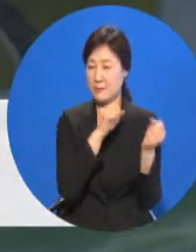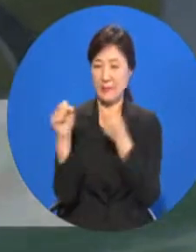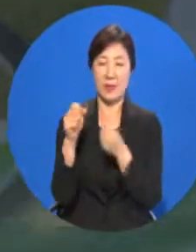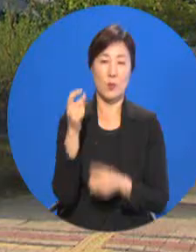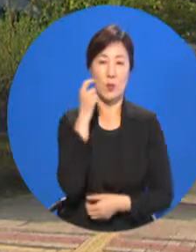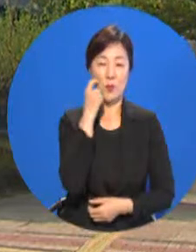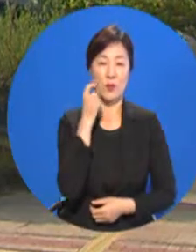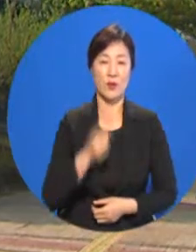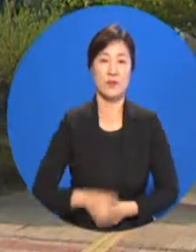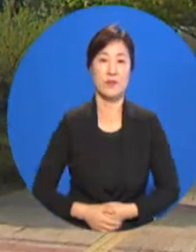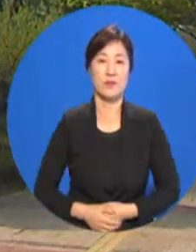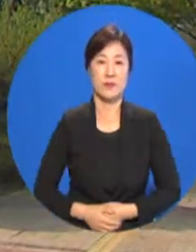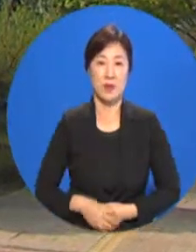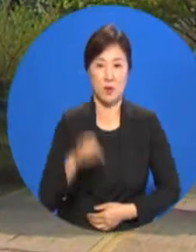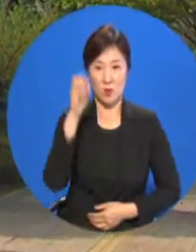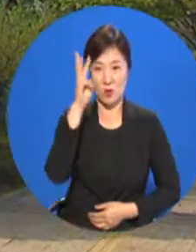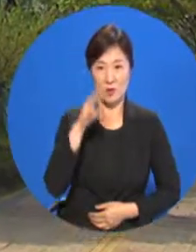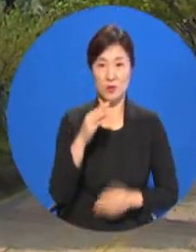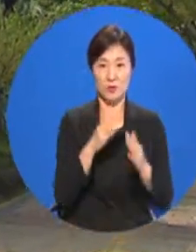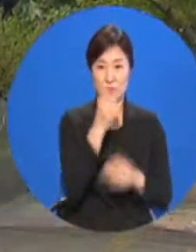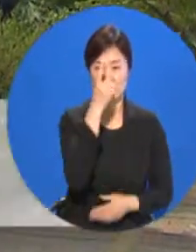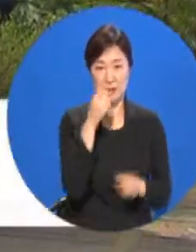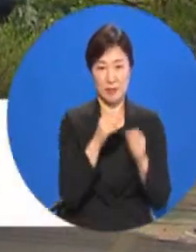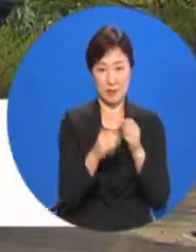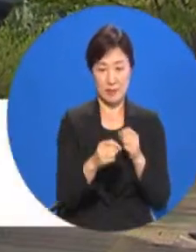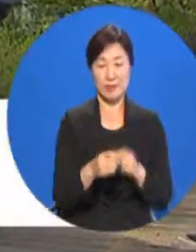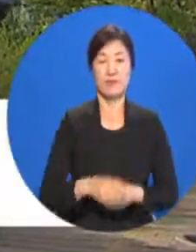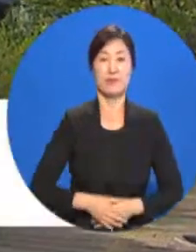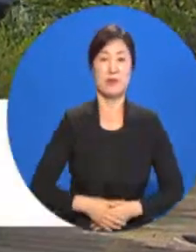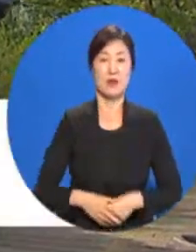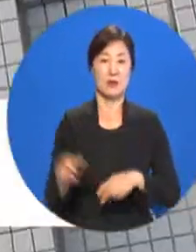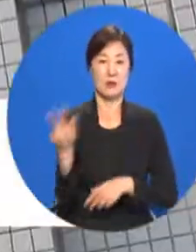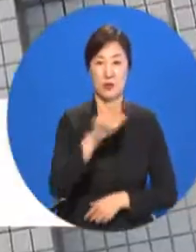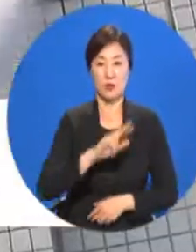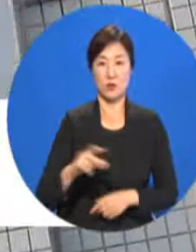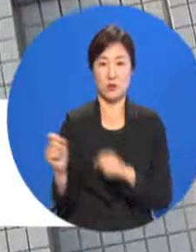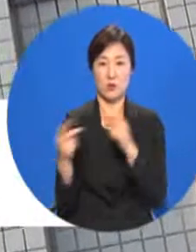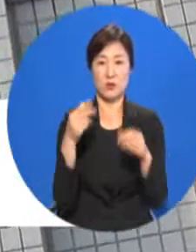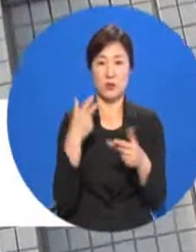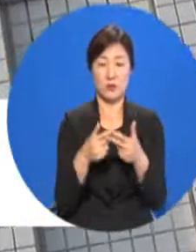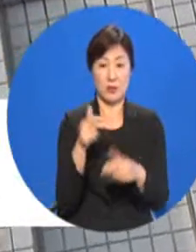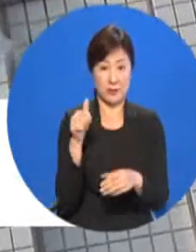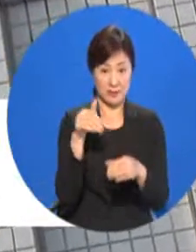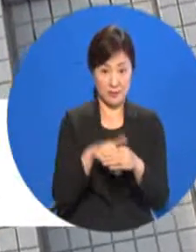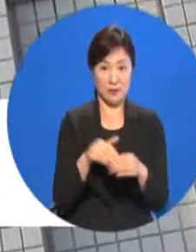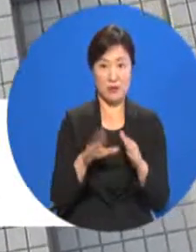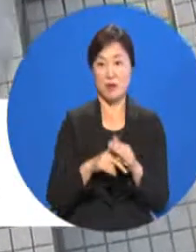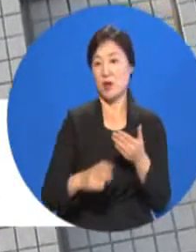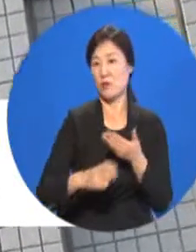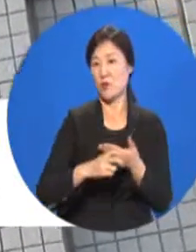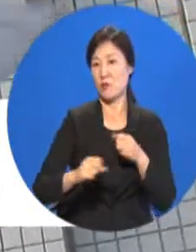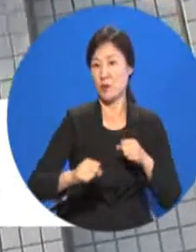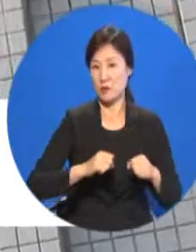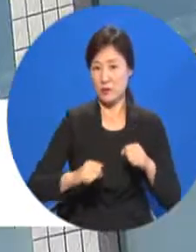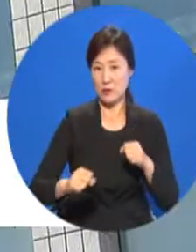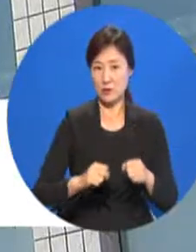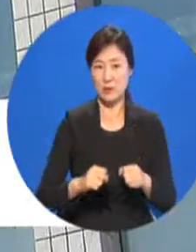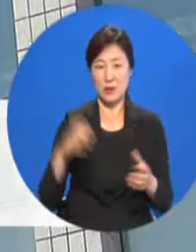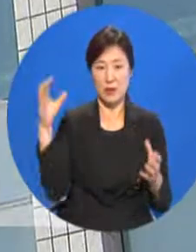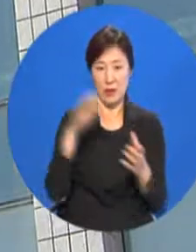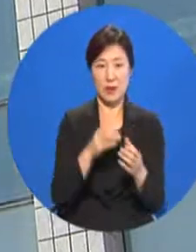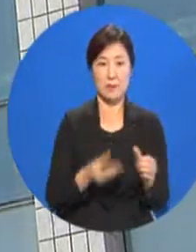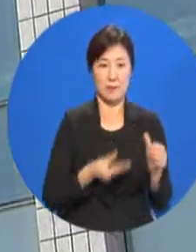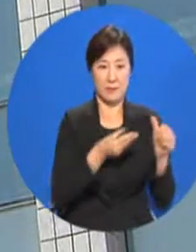못했습니다. 광주지검 순천지청이 제2회 전국 동시조합장 선거에서 선거법 위반 혐의로 기소한 피의자는